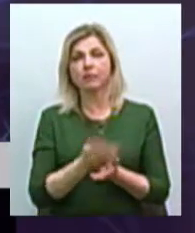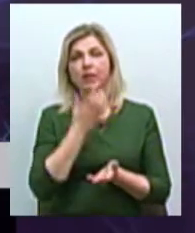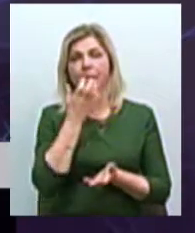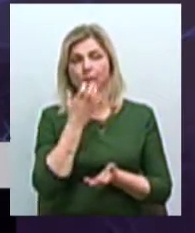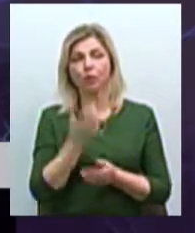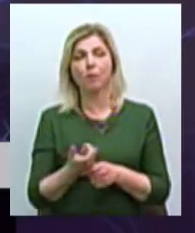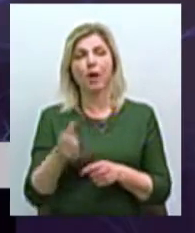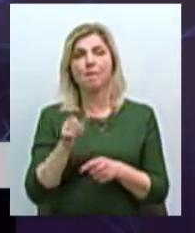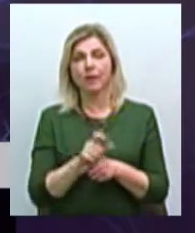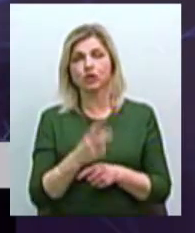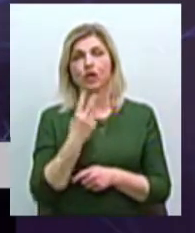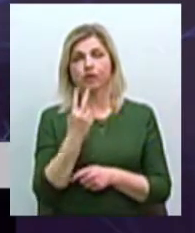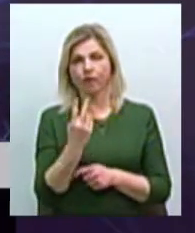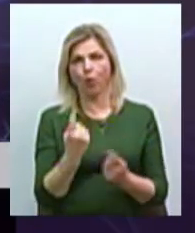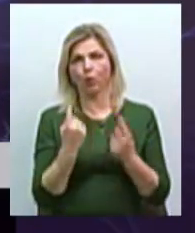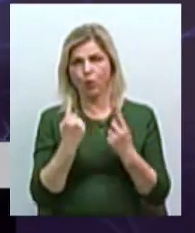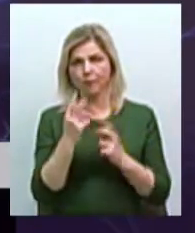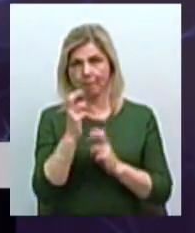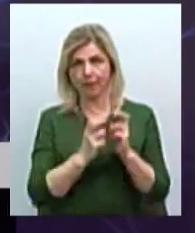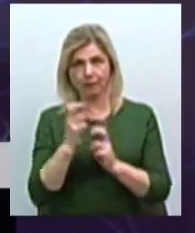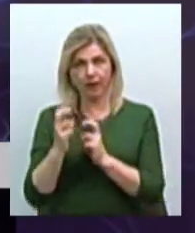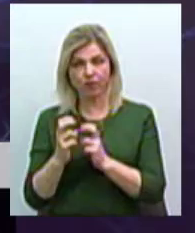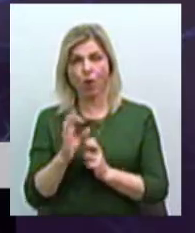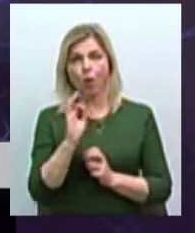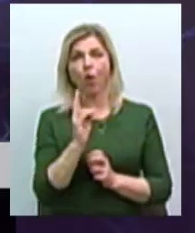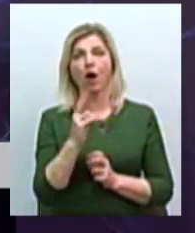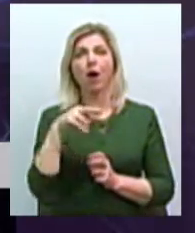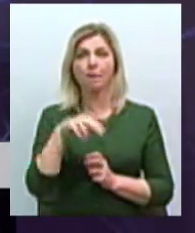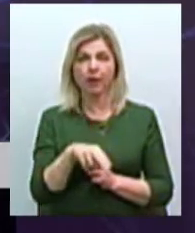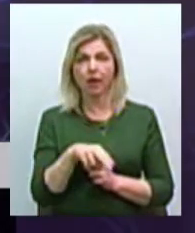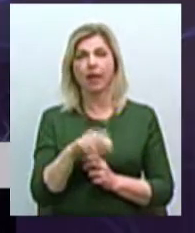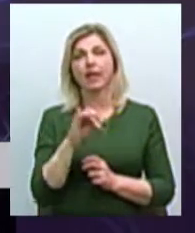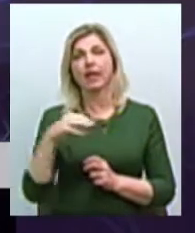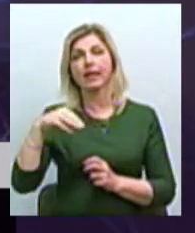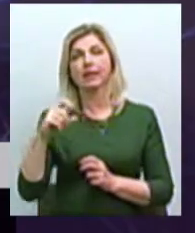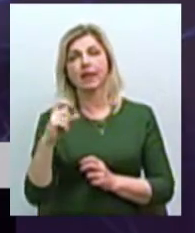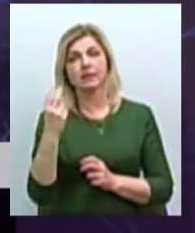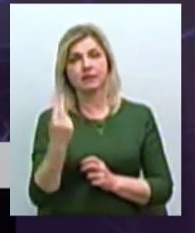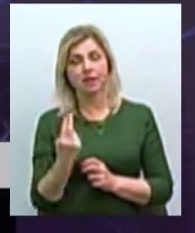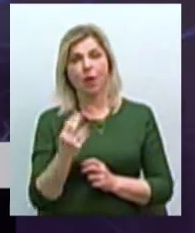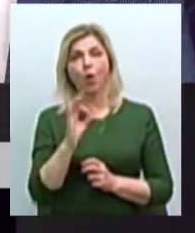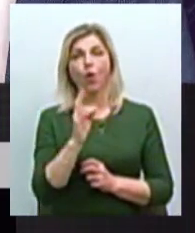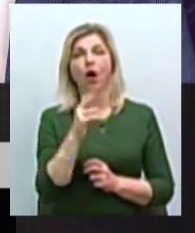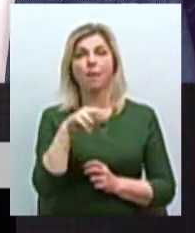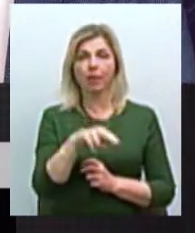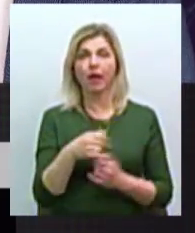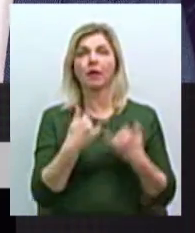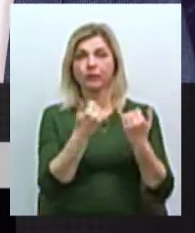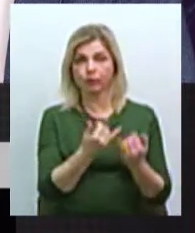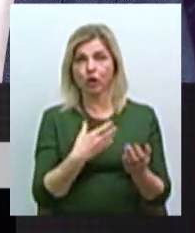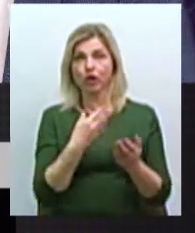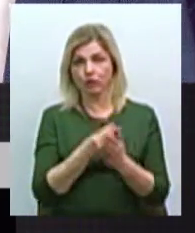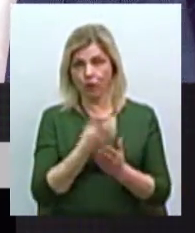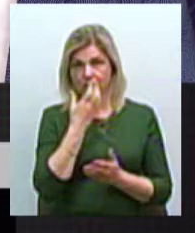в більшості своєму два крупних підприємства – це ОКП «Облтеплоенерго» і ТЕЦ. ОКП сьогодні запустило теплоносії в своїй